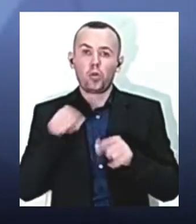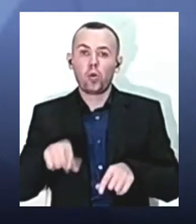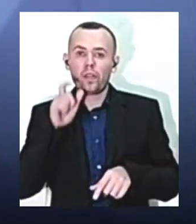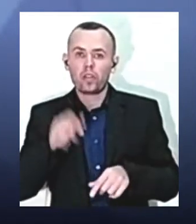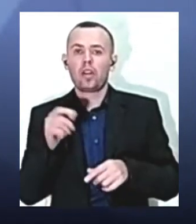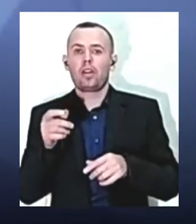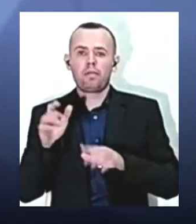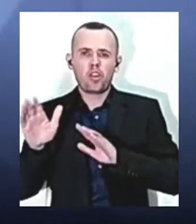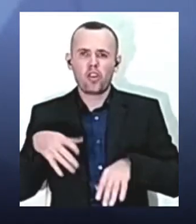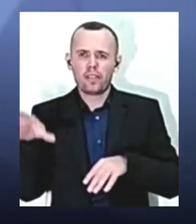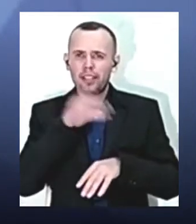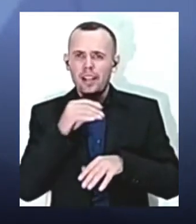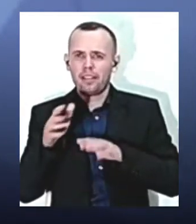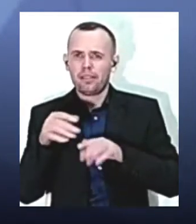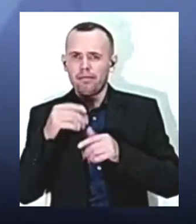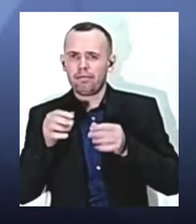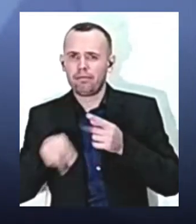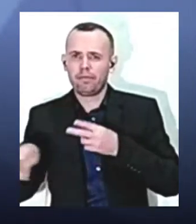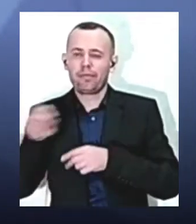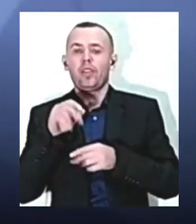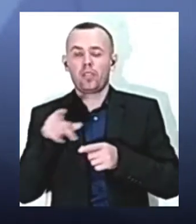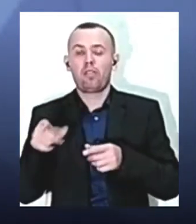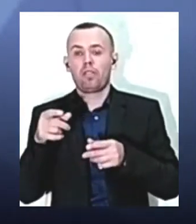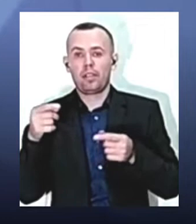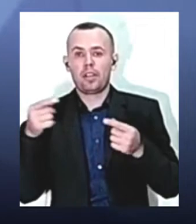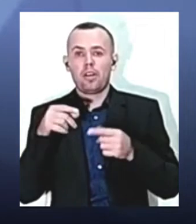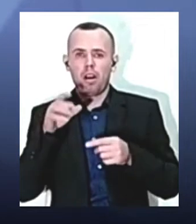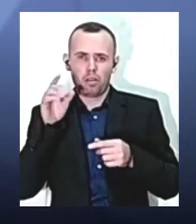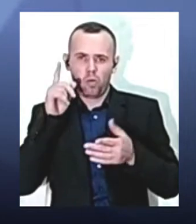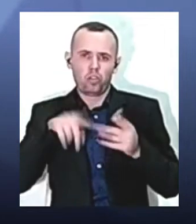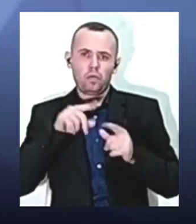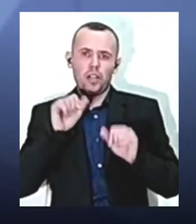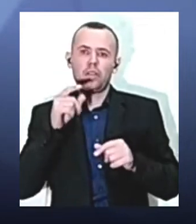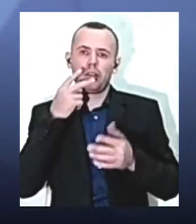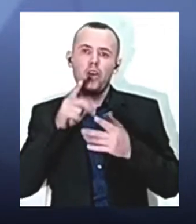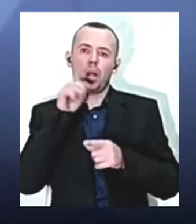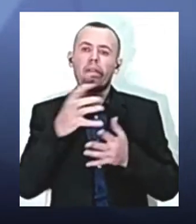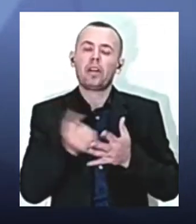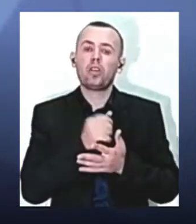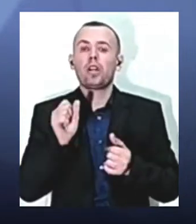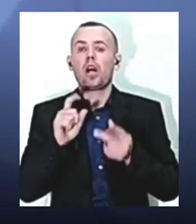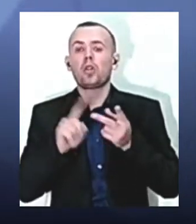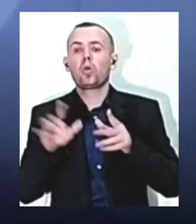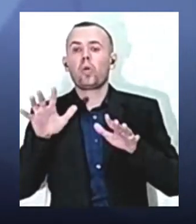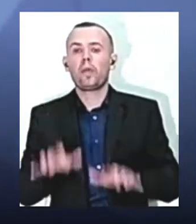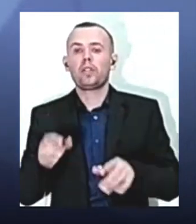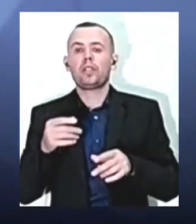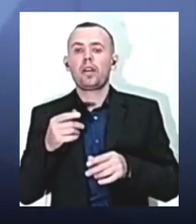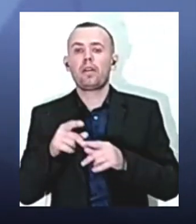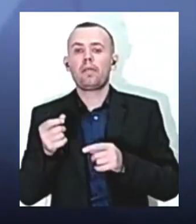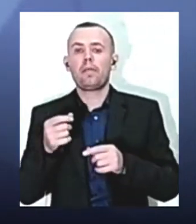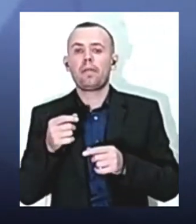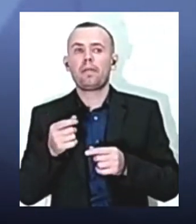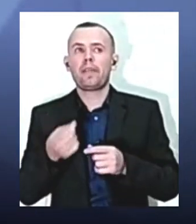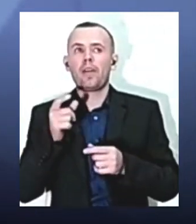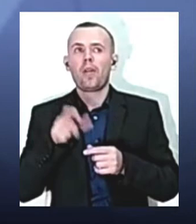то там в ЄСПЛ тебе точно захистить і проти держави ти виграєш. На другому місці в уявленнях людей, що є ефективним, це звернення